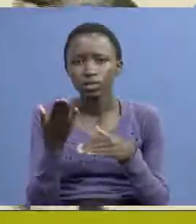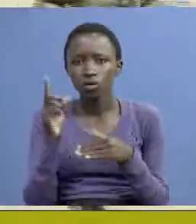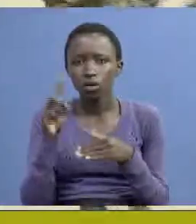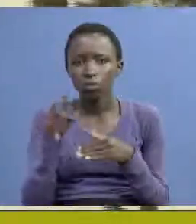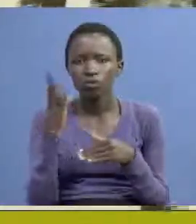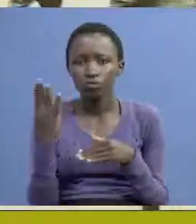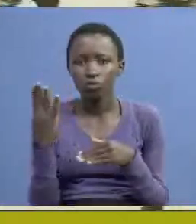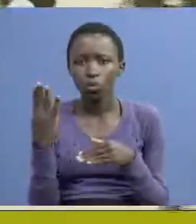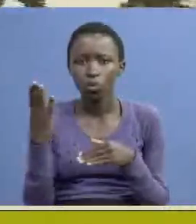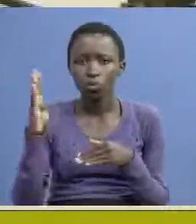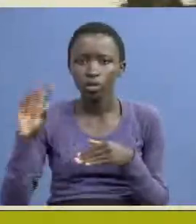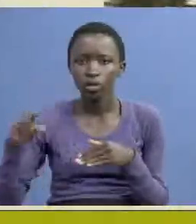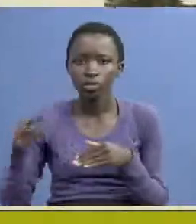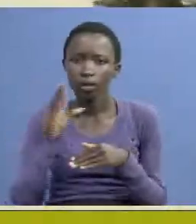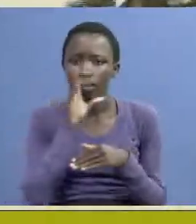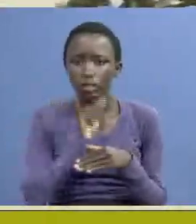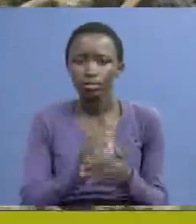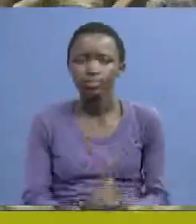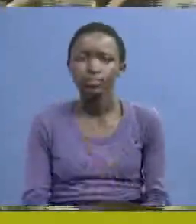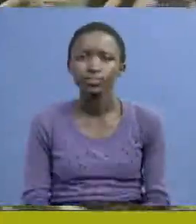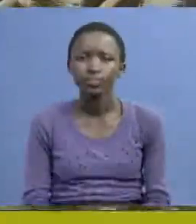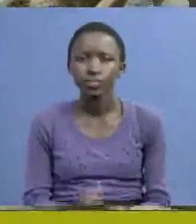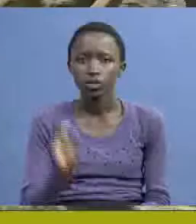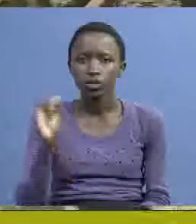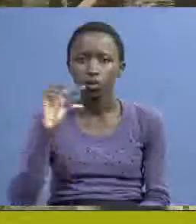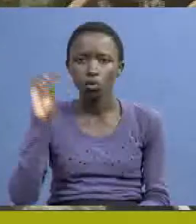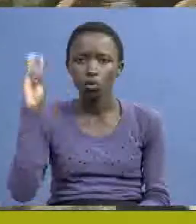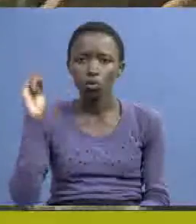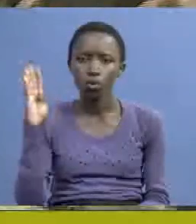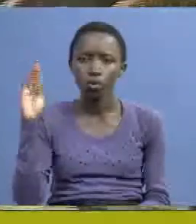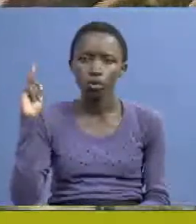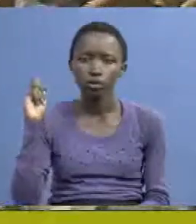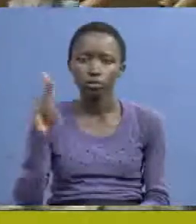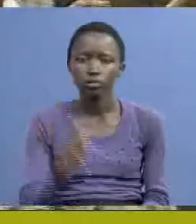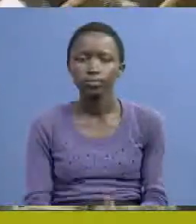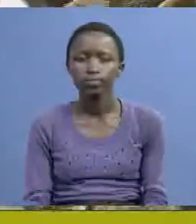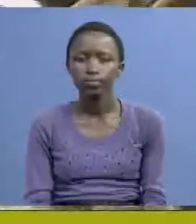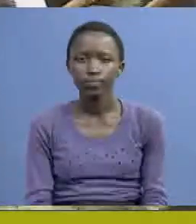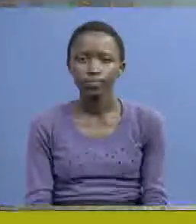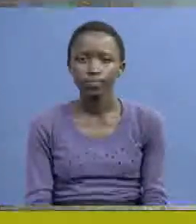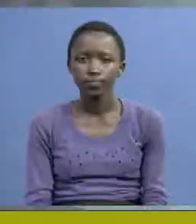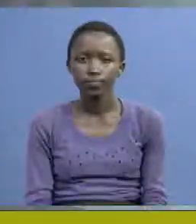1.4 zilipotea mwaka 2016. Kelvin Ogome, KUTV.